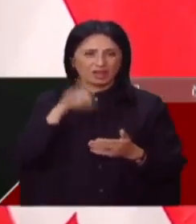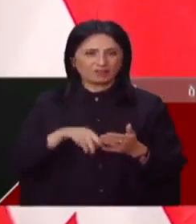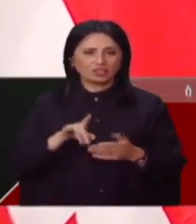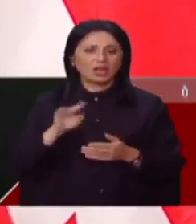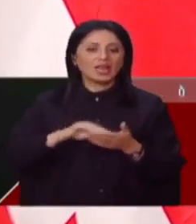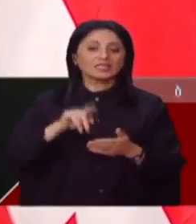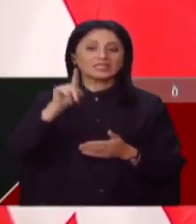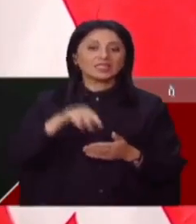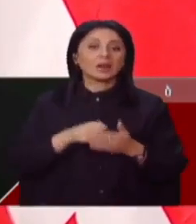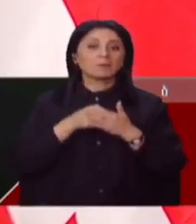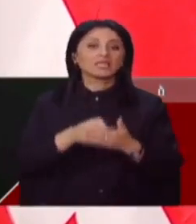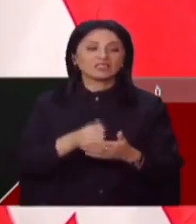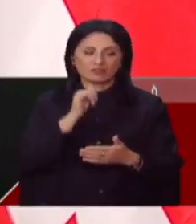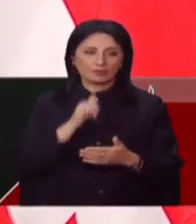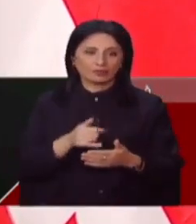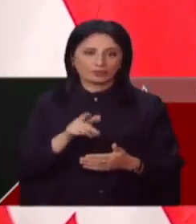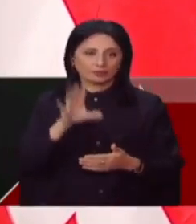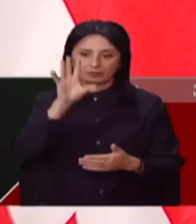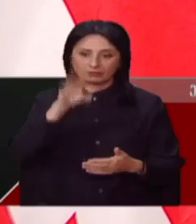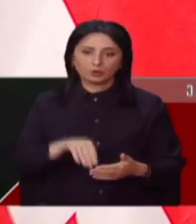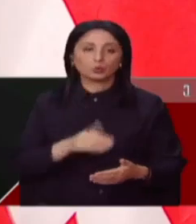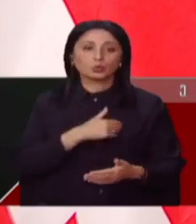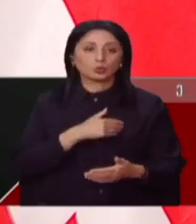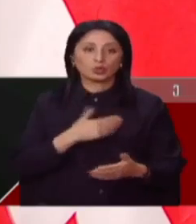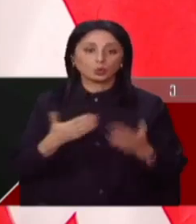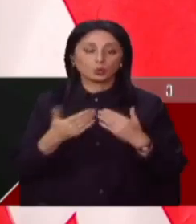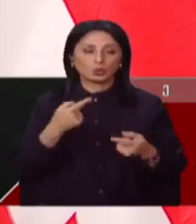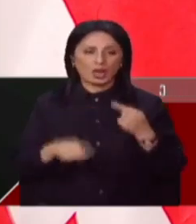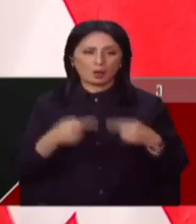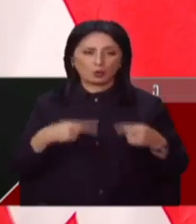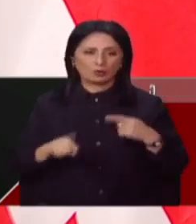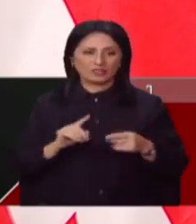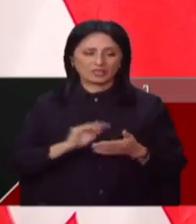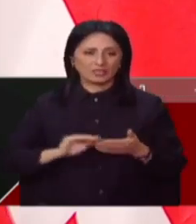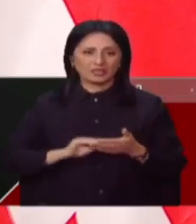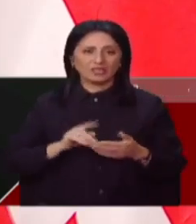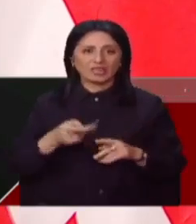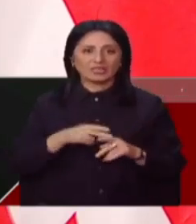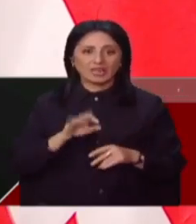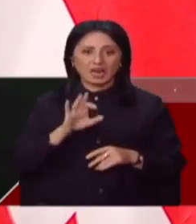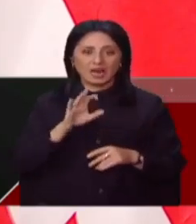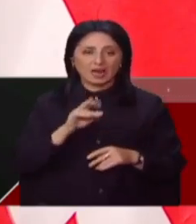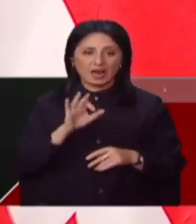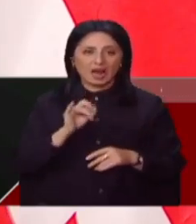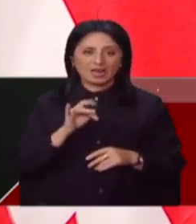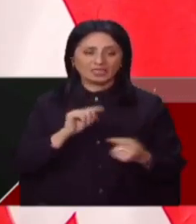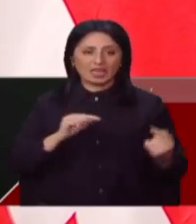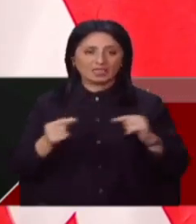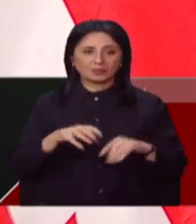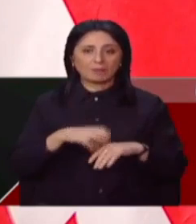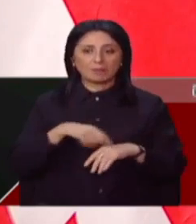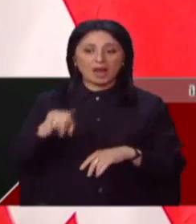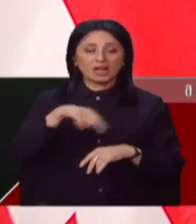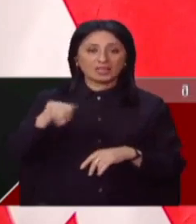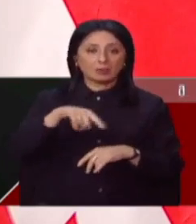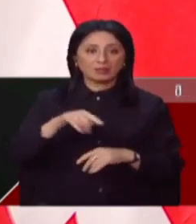რაც იწერია, მიღწევადია, სულ რომ ყველას მართლა უნდოდეს, ურთიერთგამომრიცხავი რაღაცებს წერია და ეს ქარტია ეწინააღმდეგება